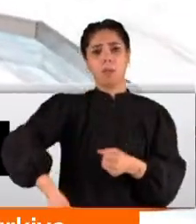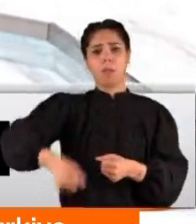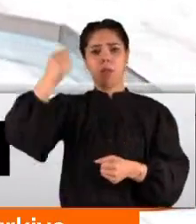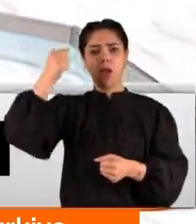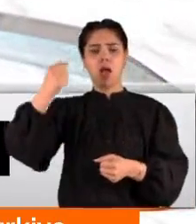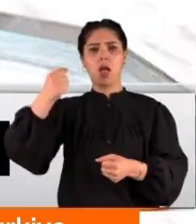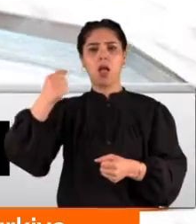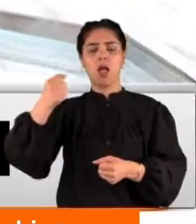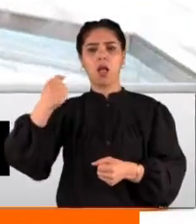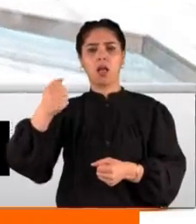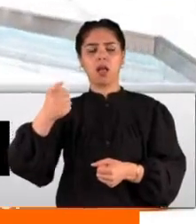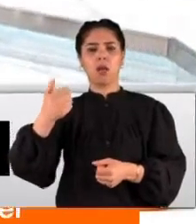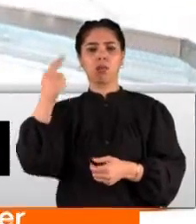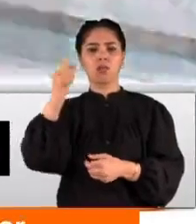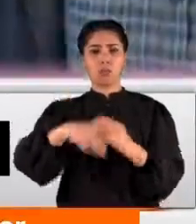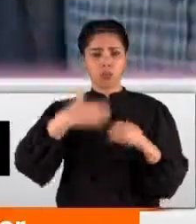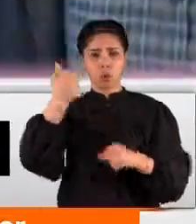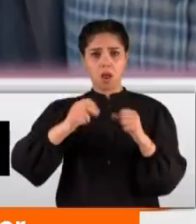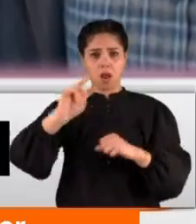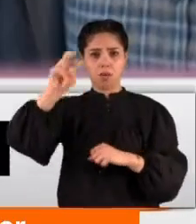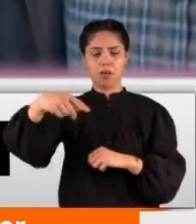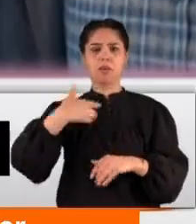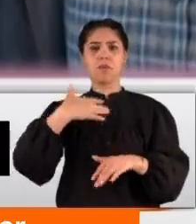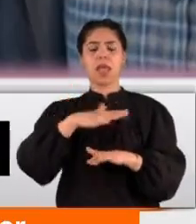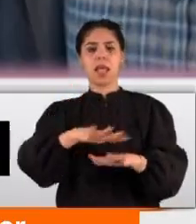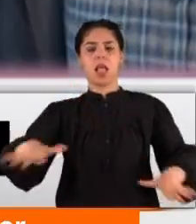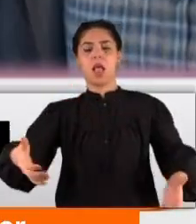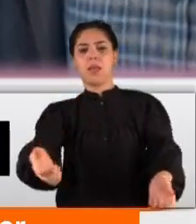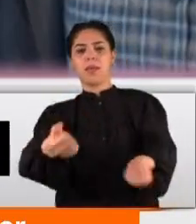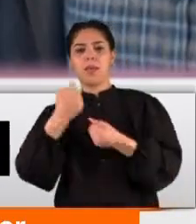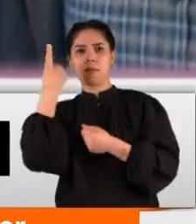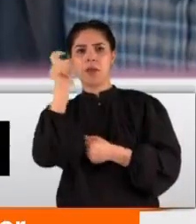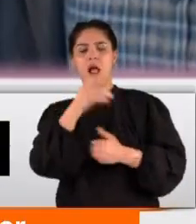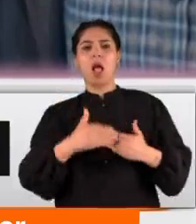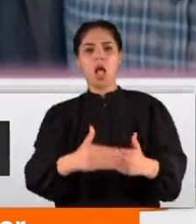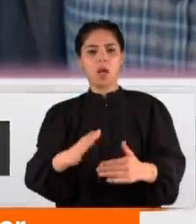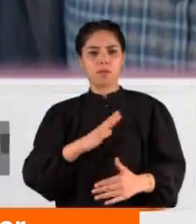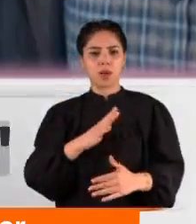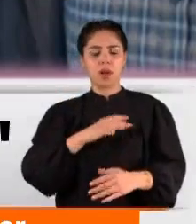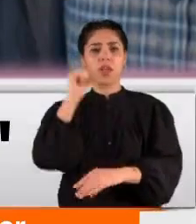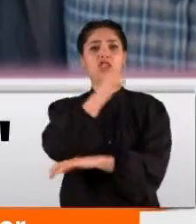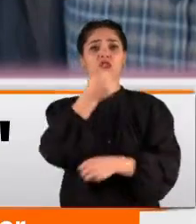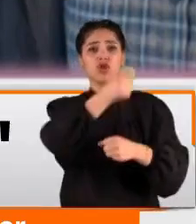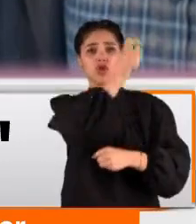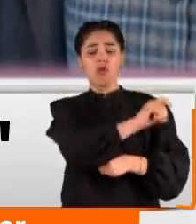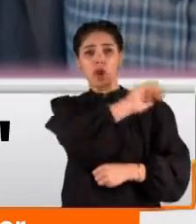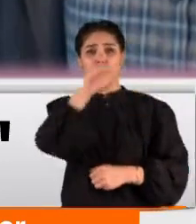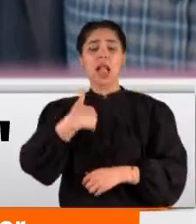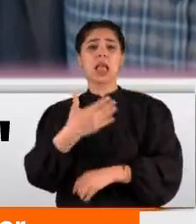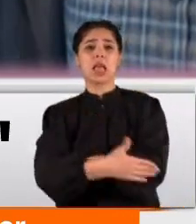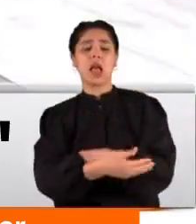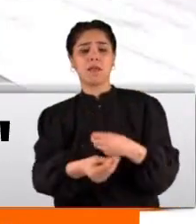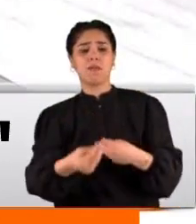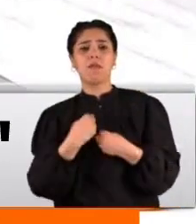bayağı bir sürükledik ondan sonra arabadan indi beni tuttu otobanda sürükle bir aylık hamileyim tır şoförü kurtarmaya geliyor beni